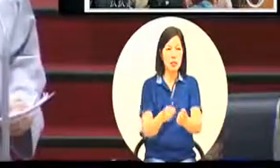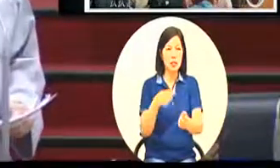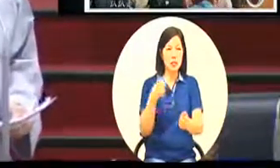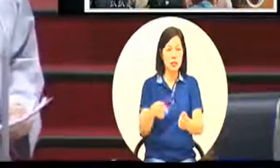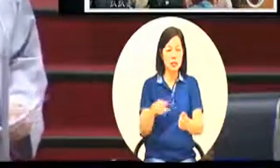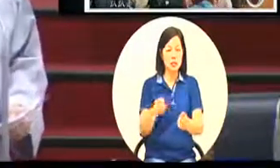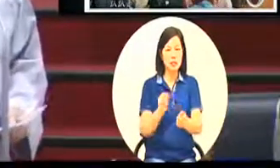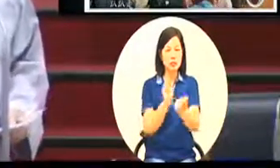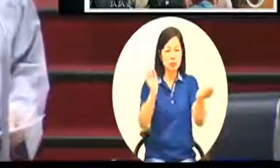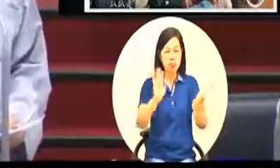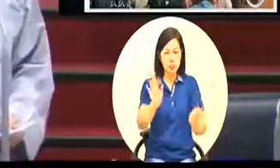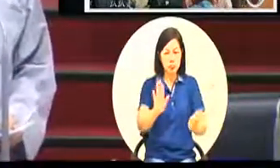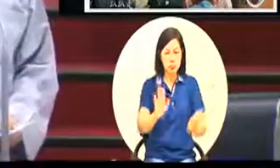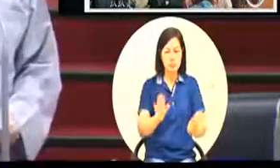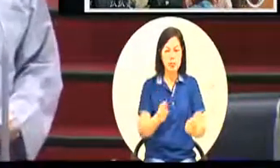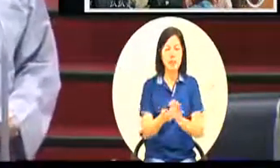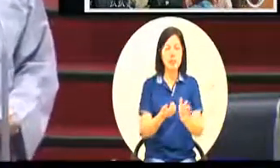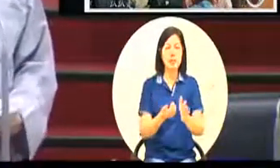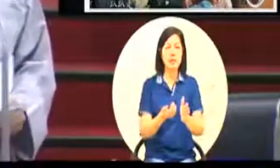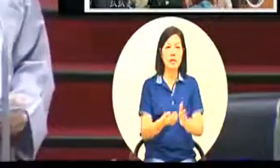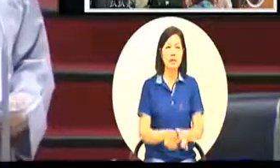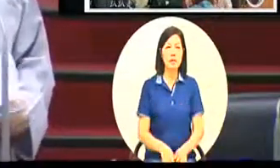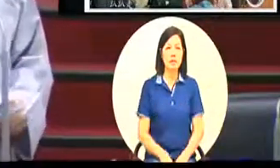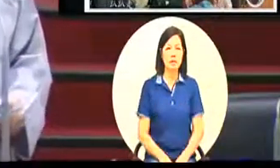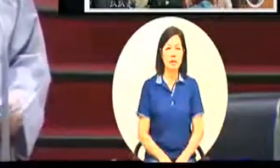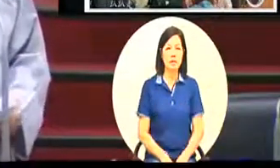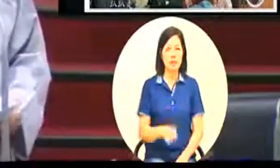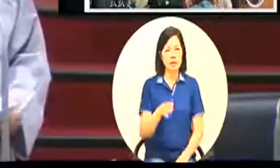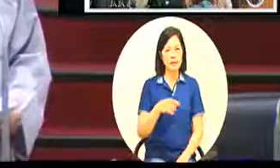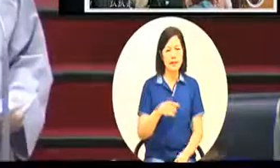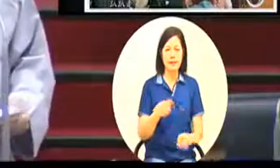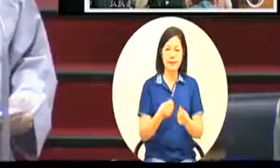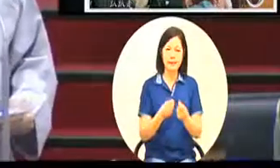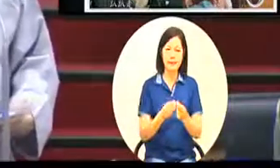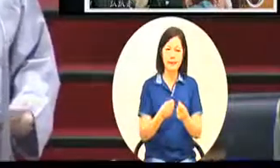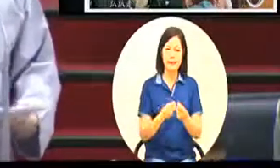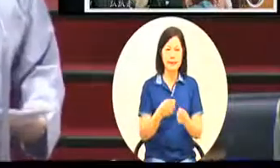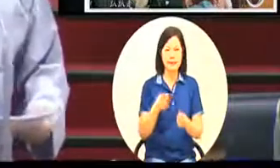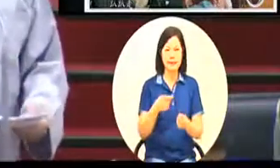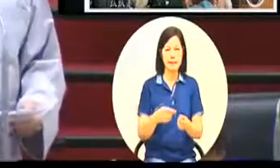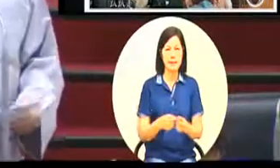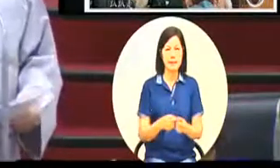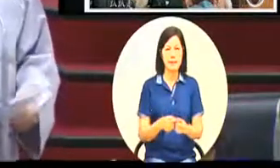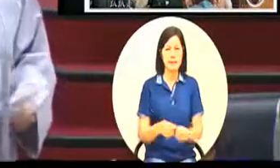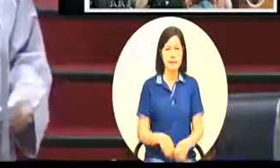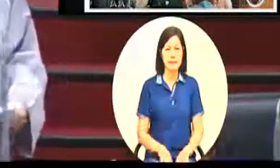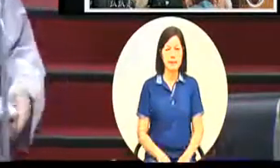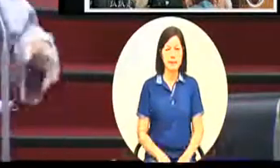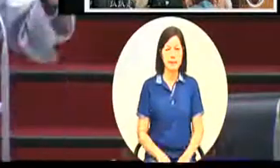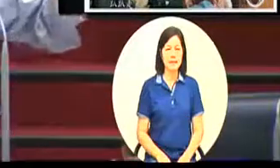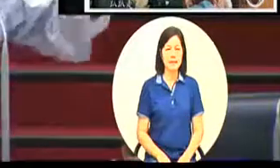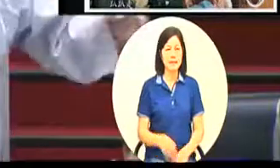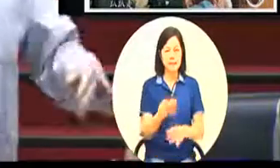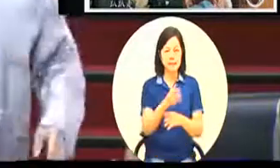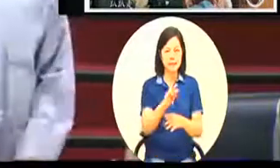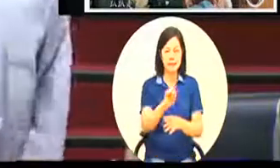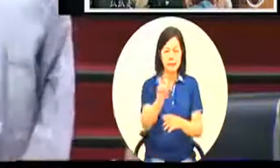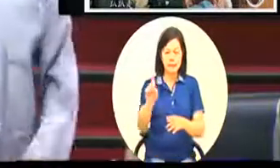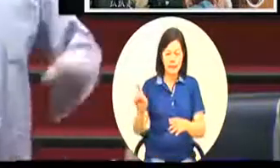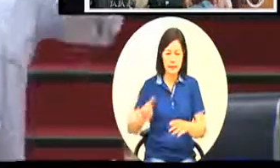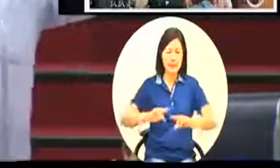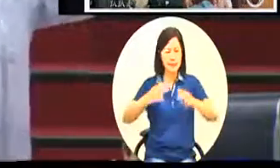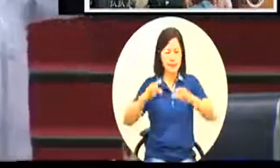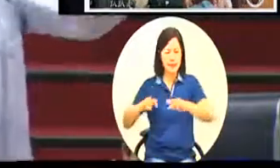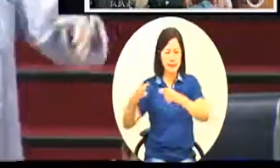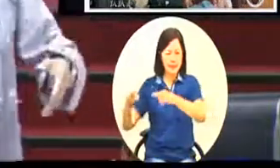的。头拄局长也讲吼，啊，这真正有影安尼箭线开长啦，啊，四个要改革啦。